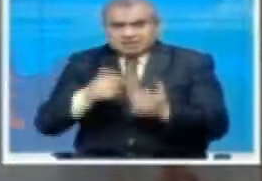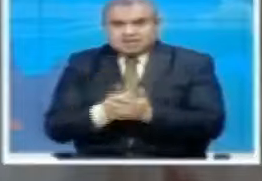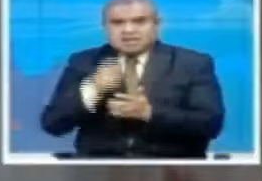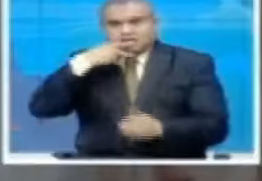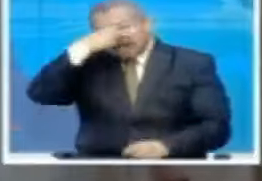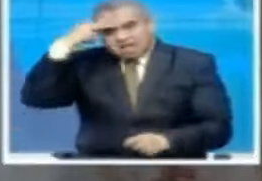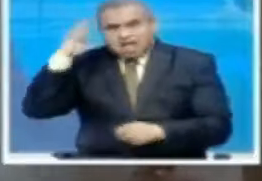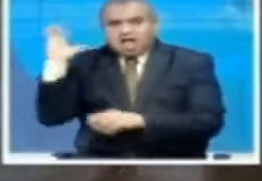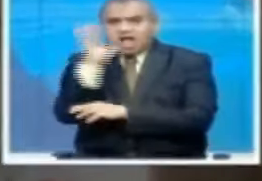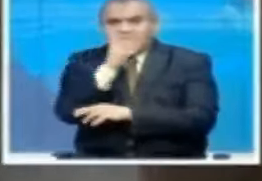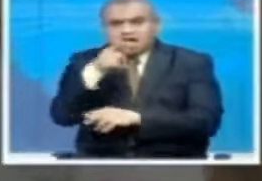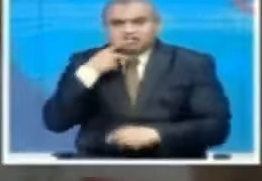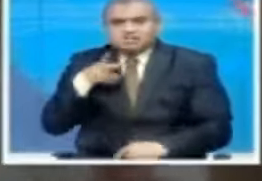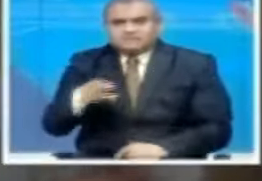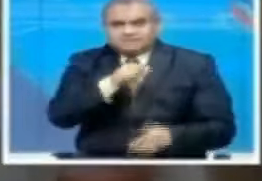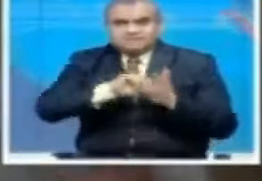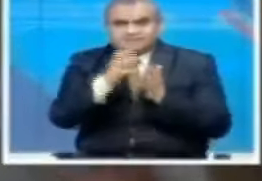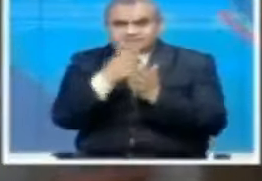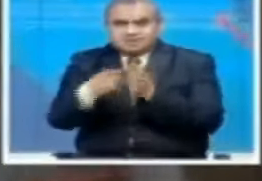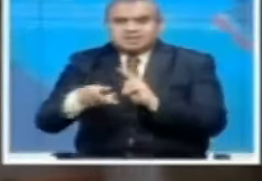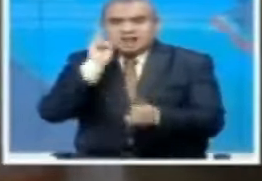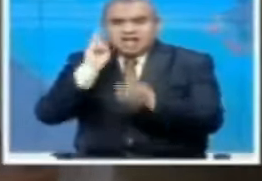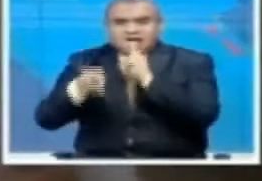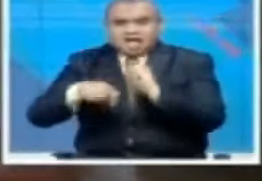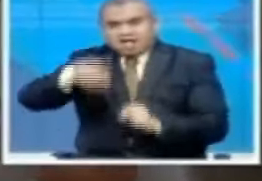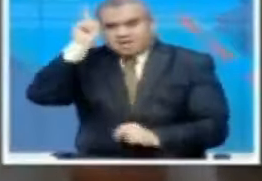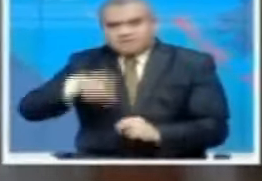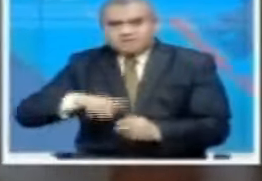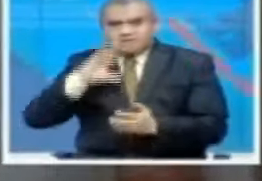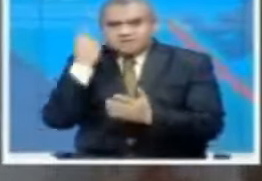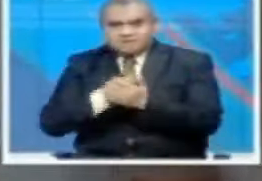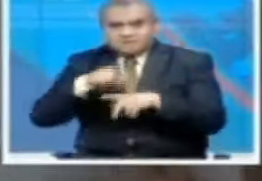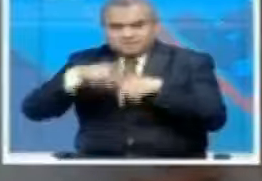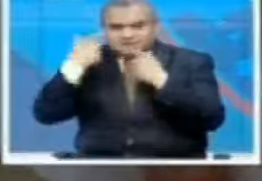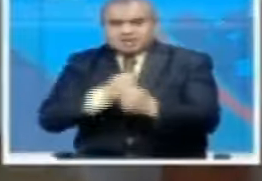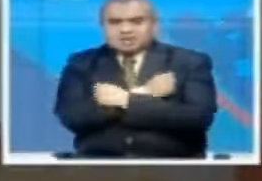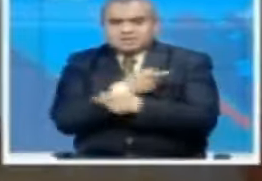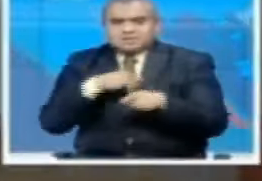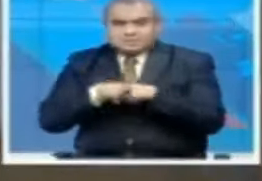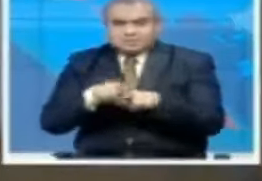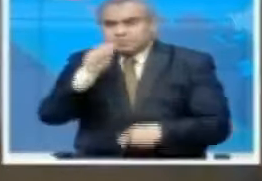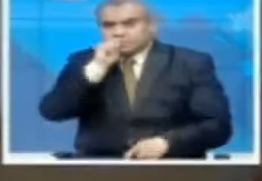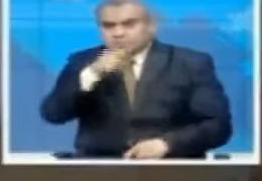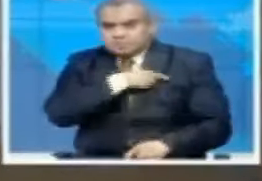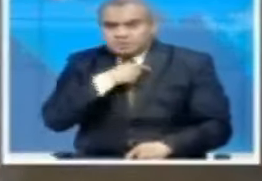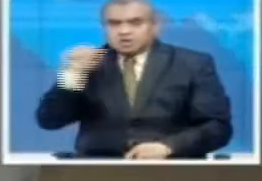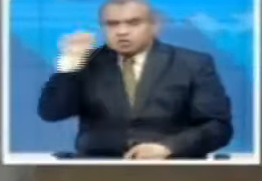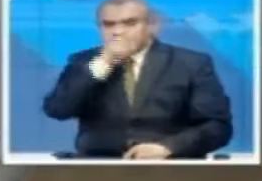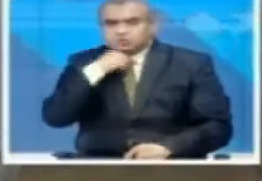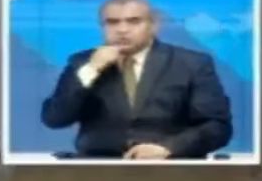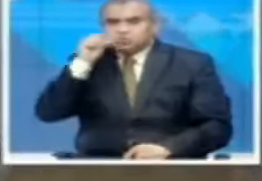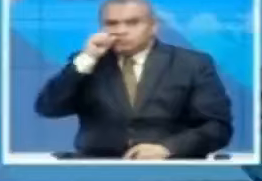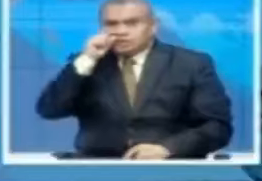بالعريش، وذلك بالتزامن مع الاحتفال باليوم العالمي للتراث. سوزان مصطفى، التلفزيون